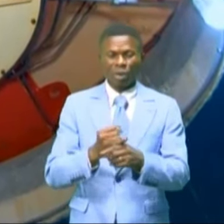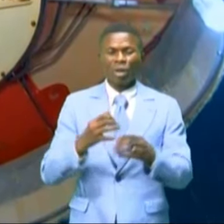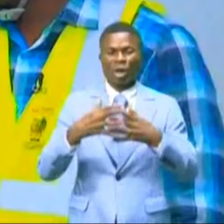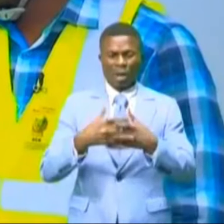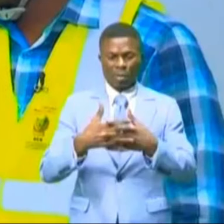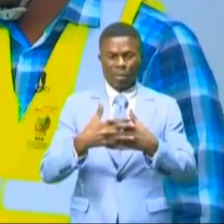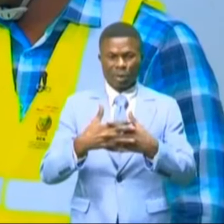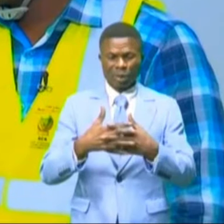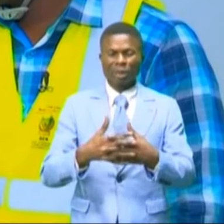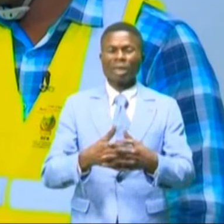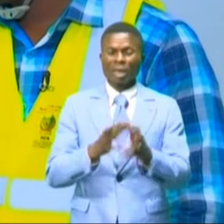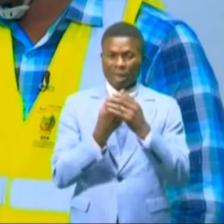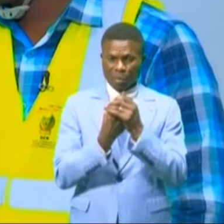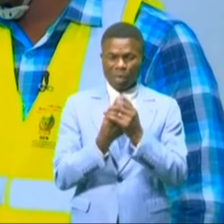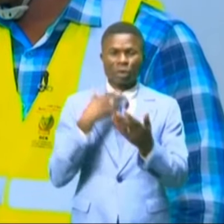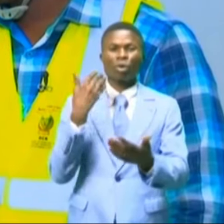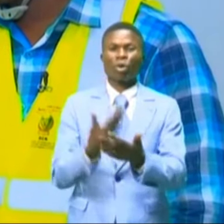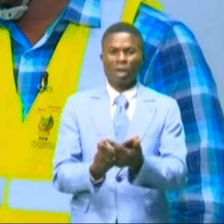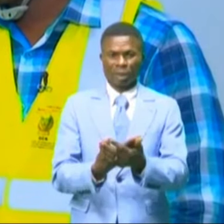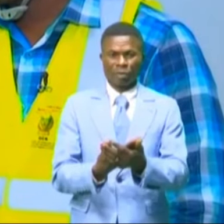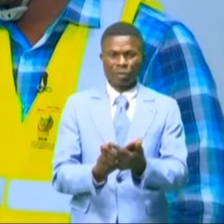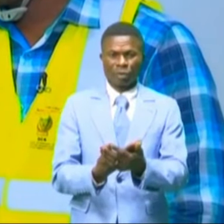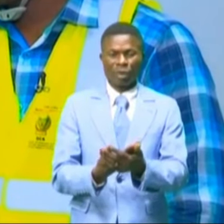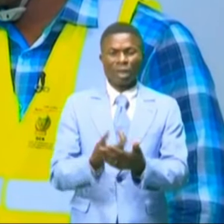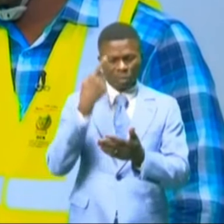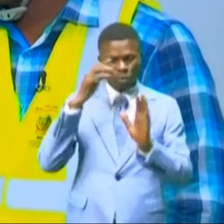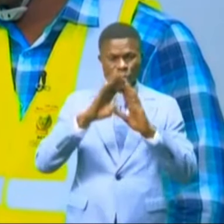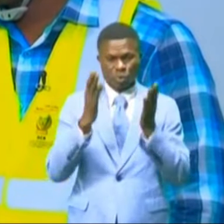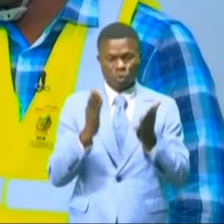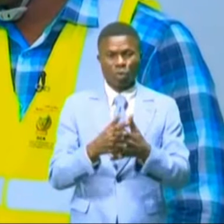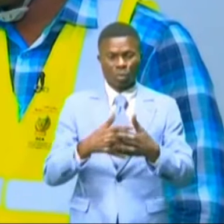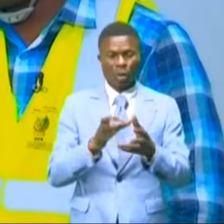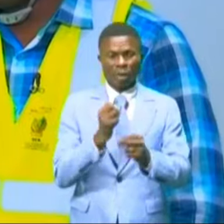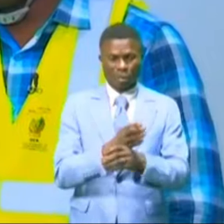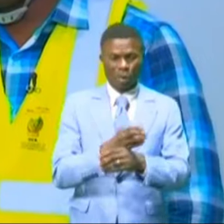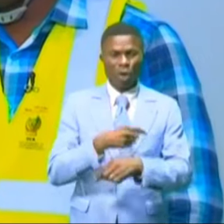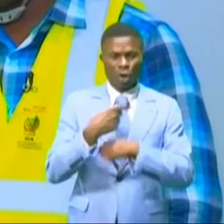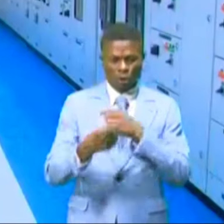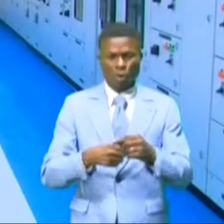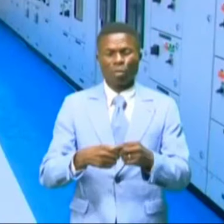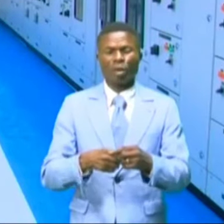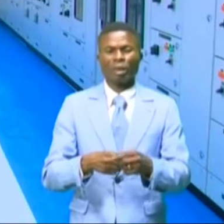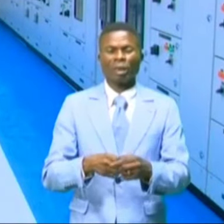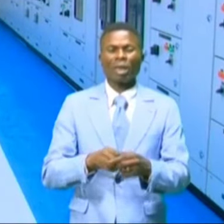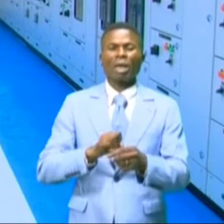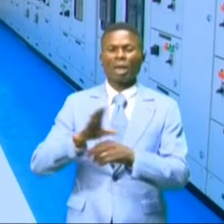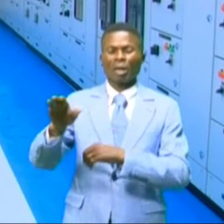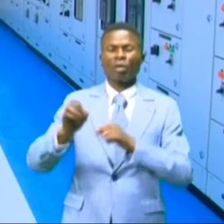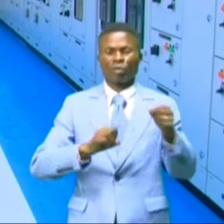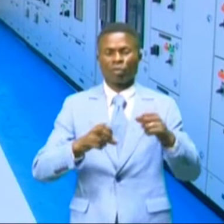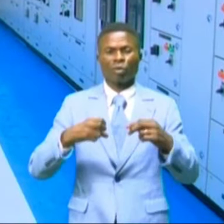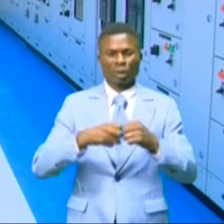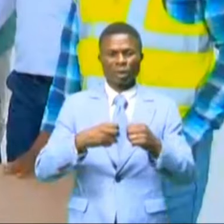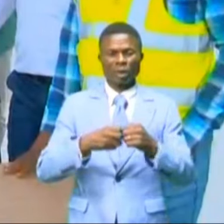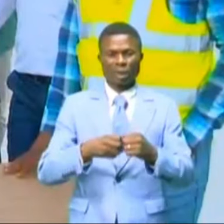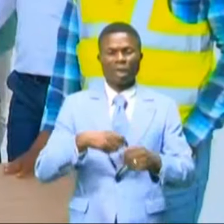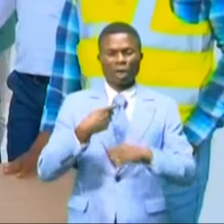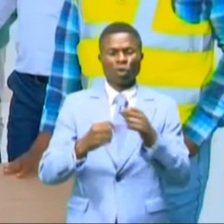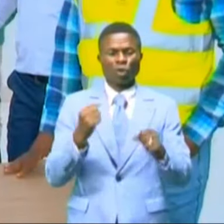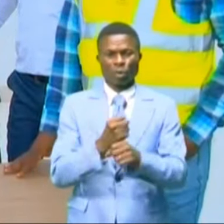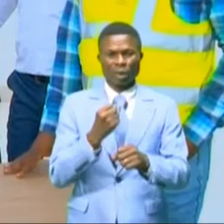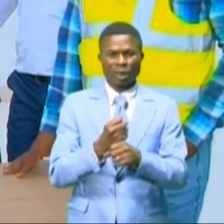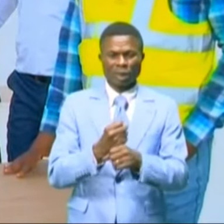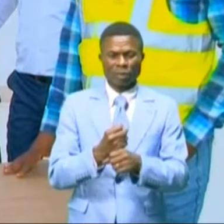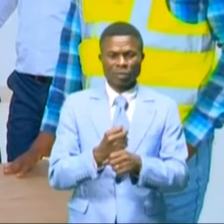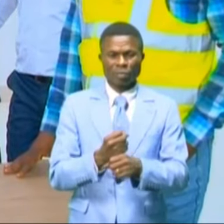vont arriver ici pour checker tous les équipements. Après cela, nous pourrons charger les lignes. Et c'est cette mise en service qui va